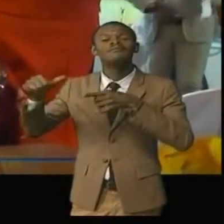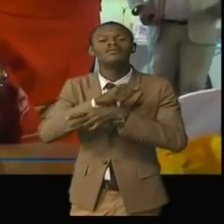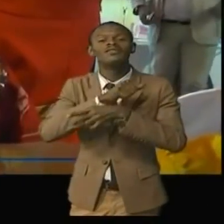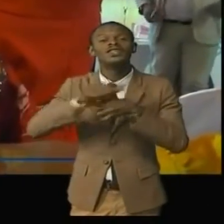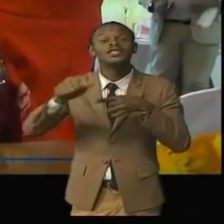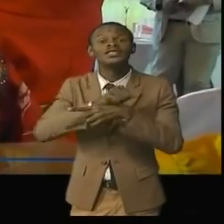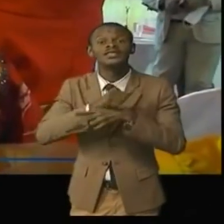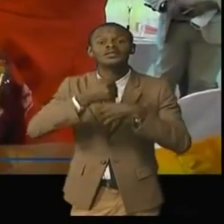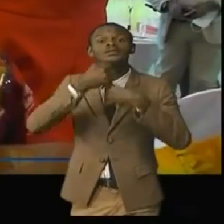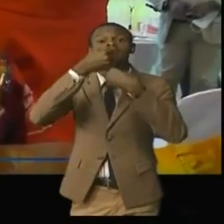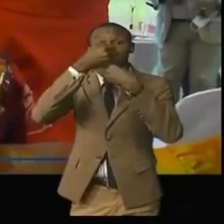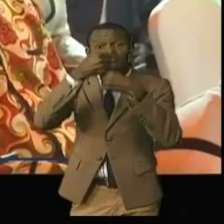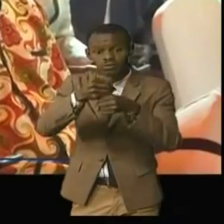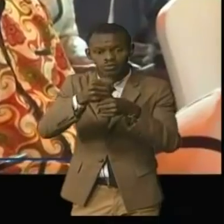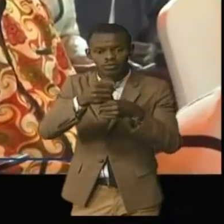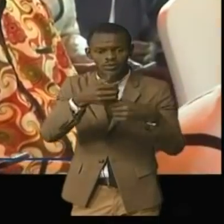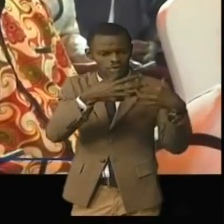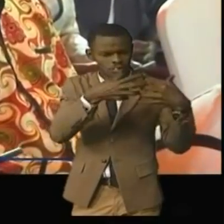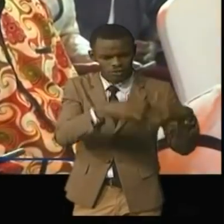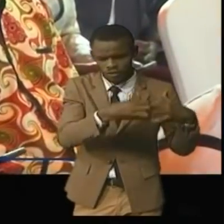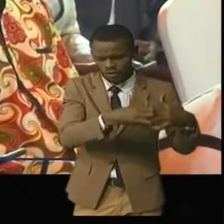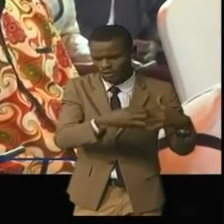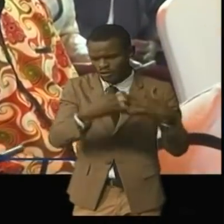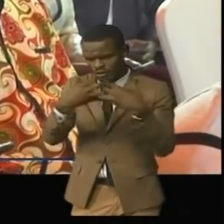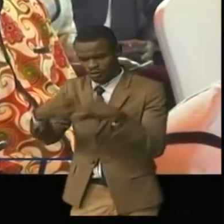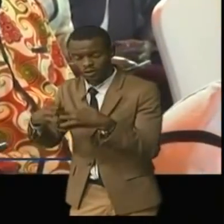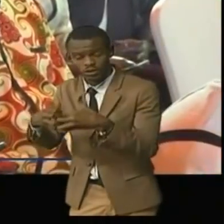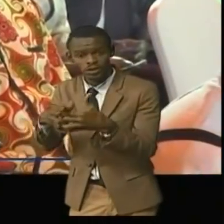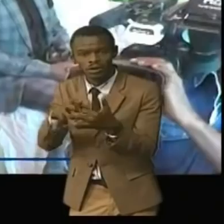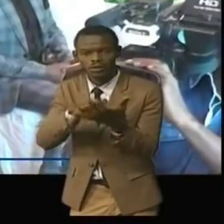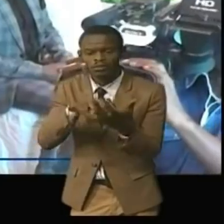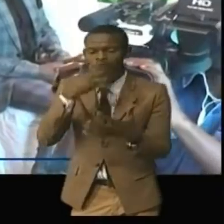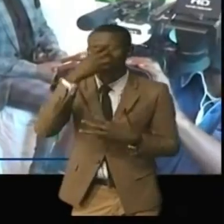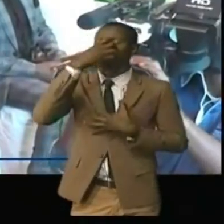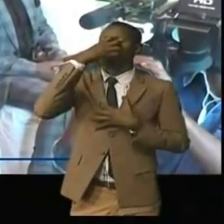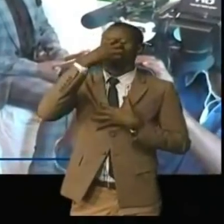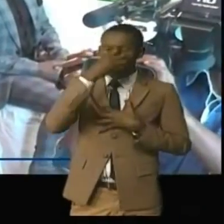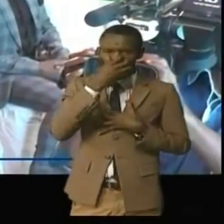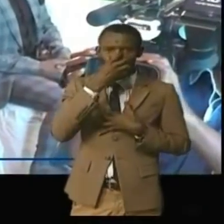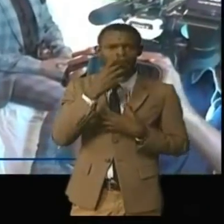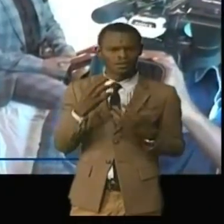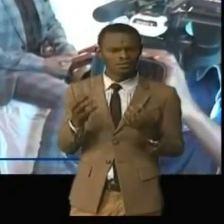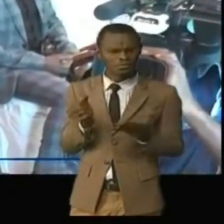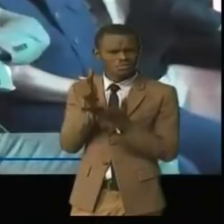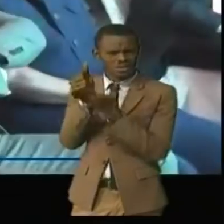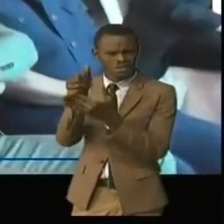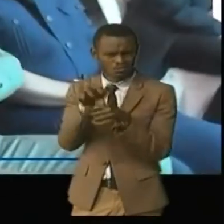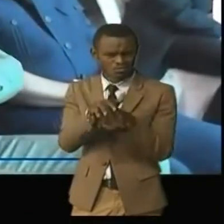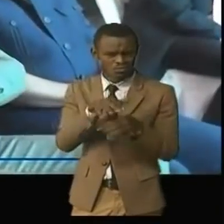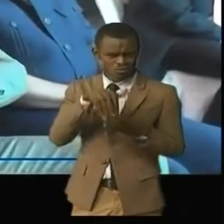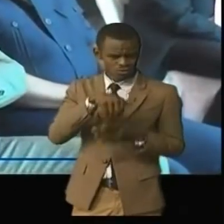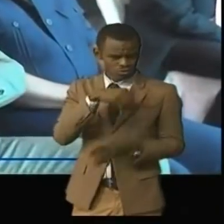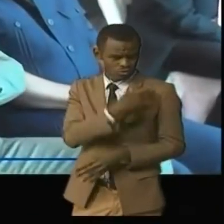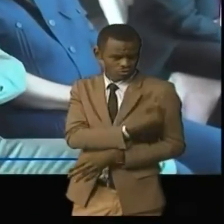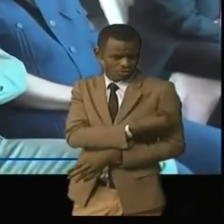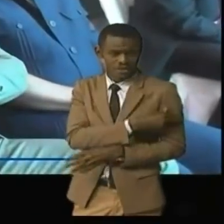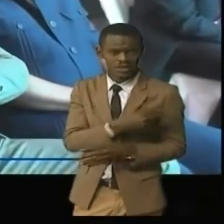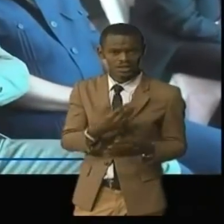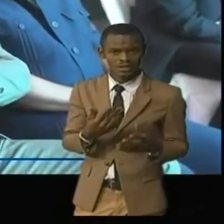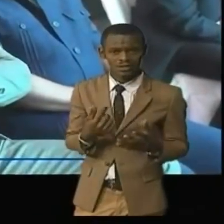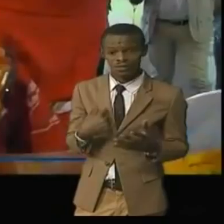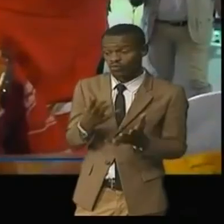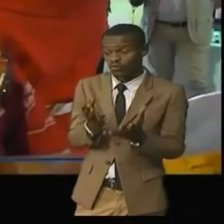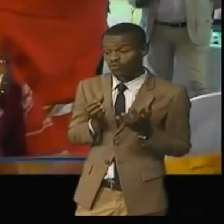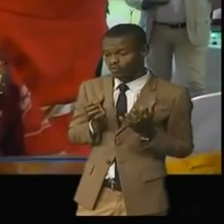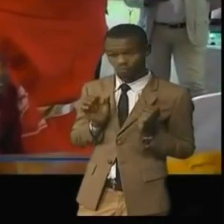qui aide, qui va aider le secteur médical. Et nous voulons que ça soit multiplié et que ça puisse aller dans